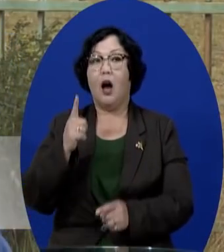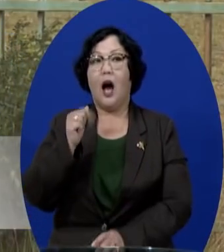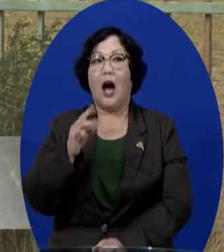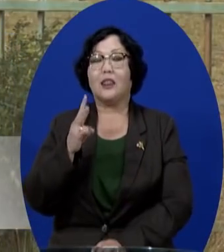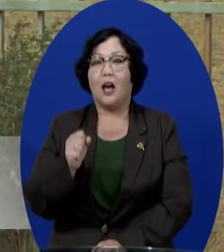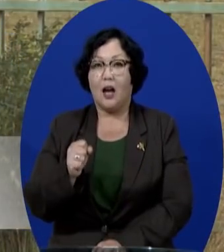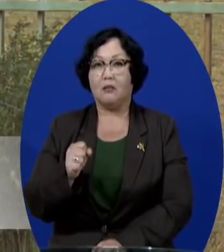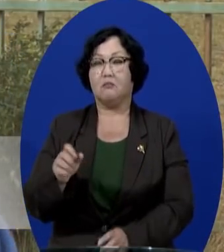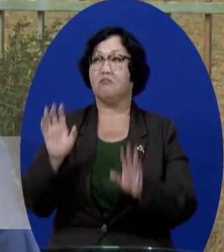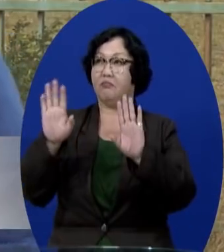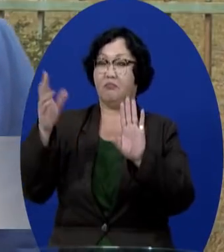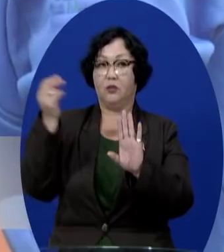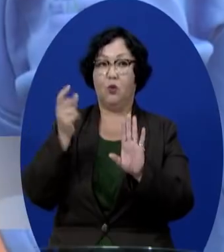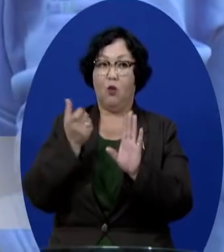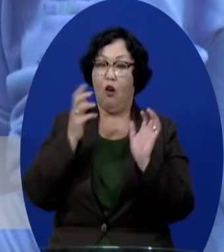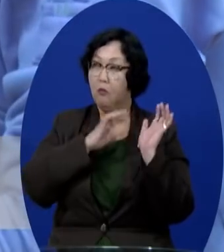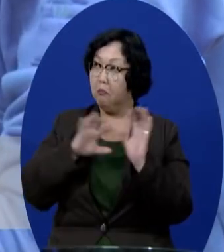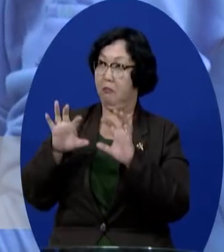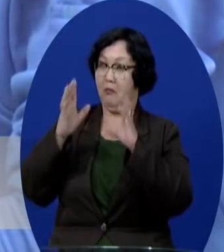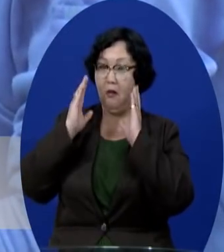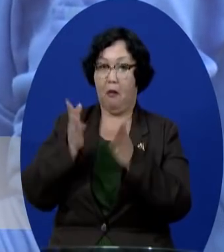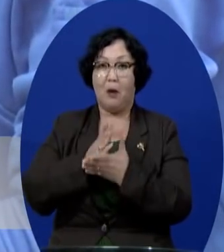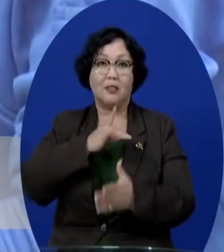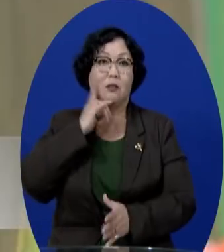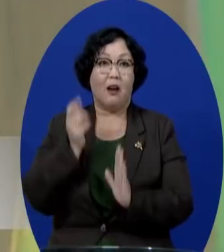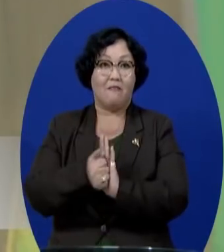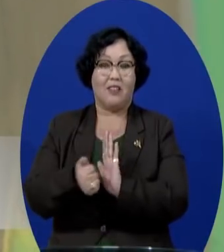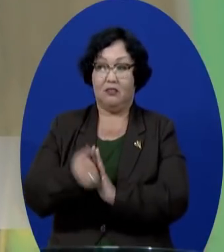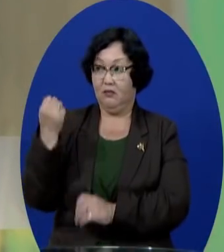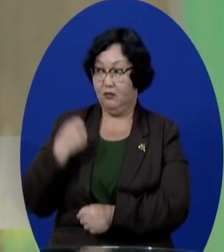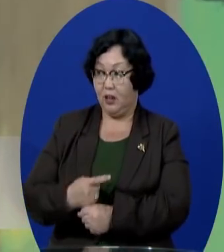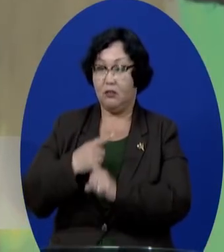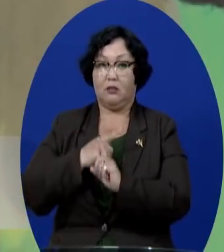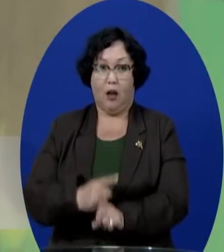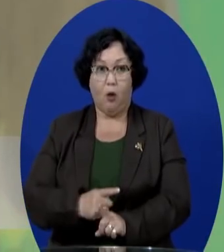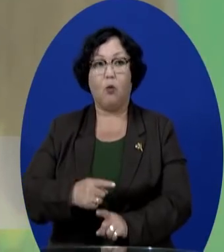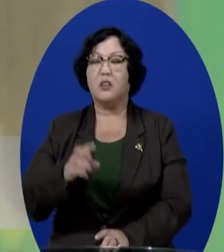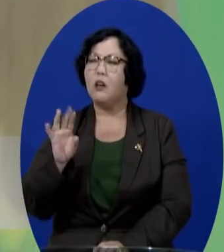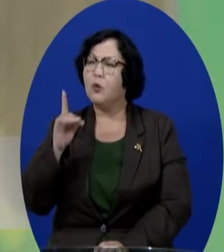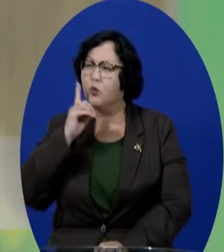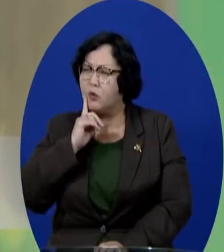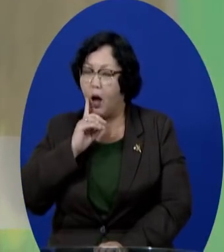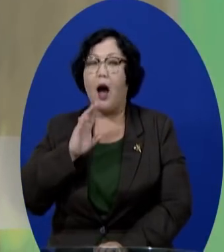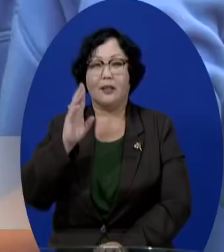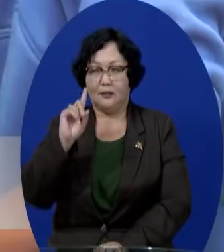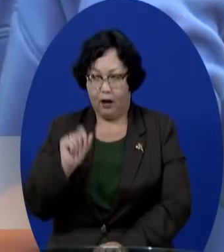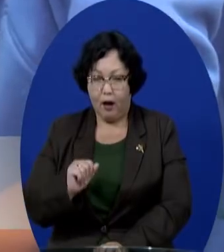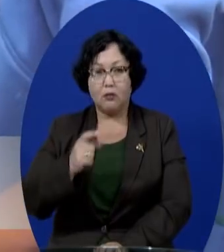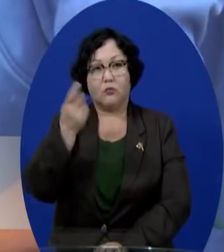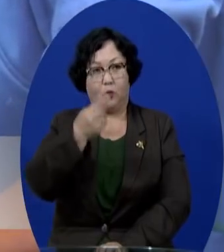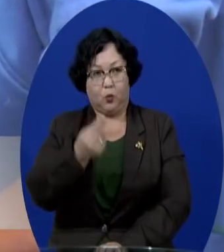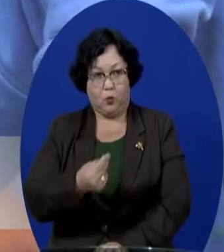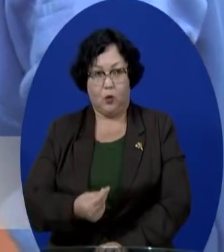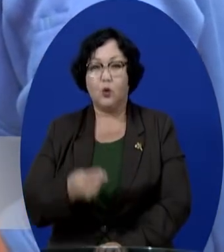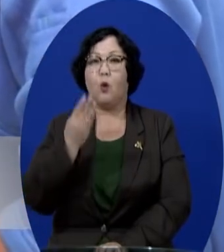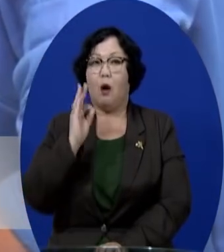тэгэхээр нэг олон анхаарал аягүй их татдаг. Залуу авьяастын захиалагчихаа хүсэл сонирхолд нийцүүлэн зурга дахин давтагдахгүйгээр зурдаг. Түүнд Төв